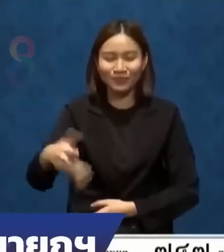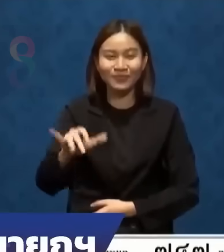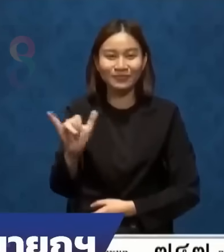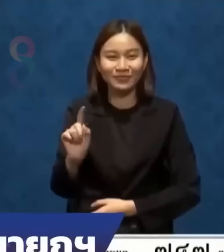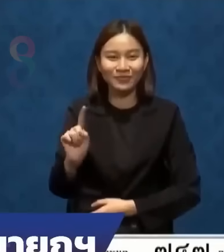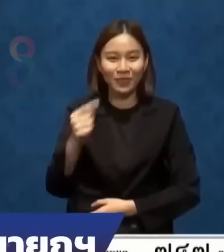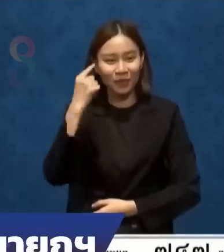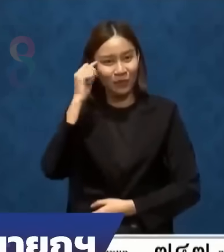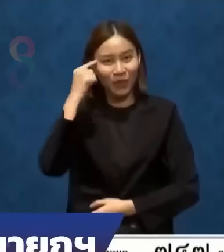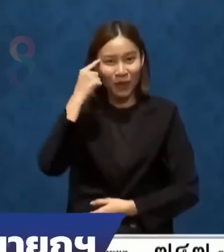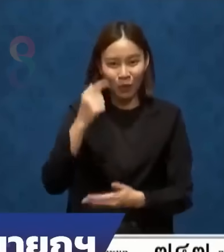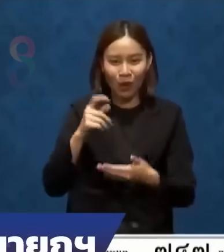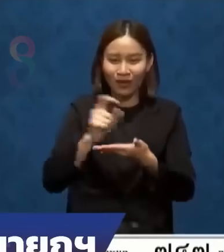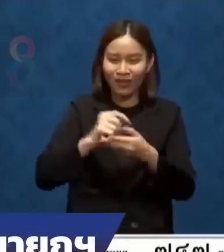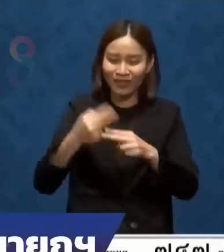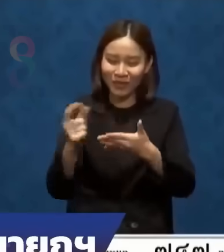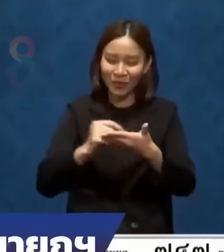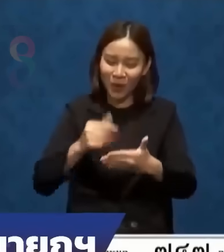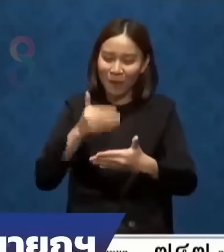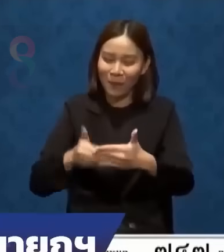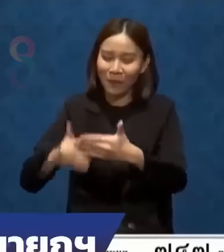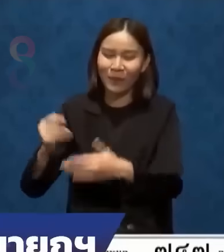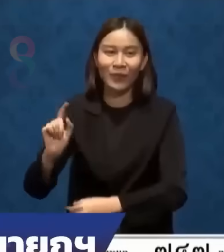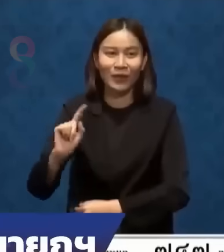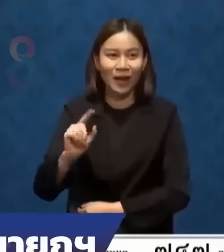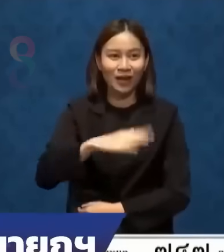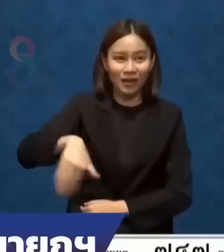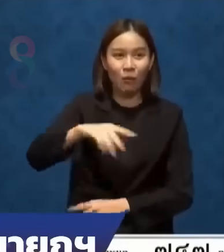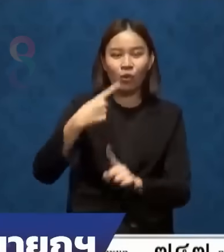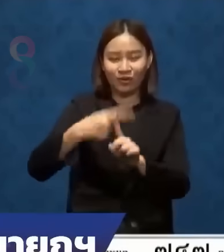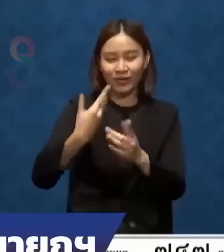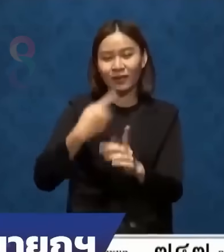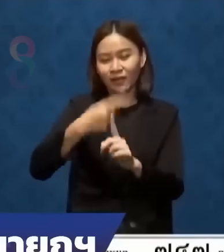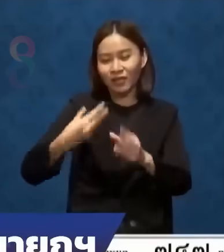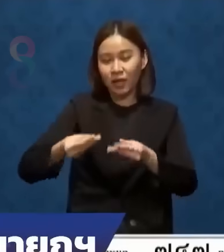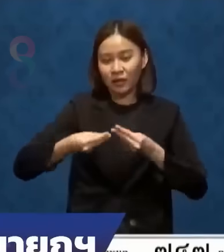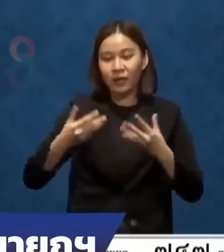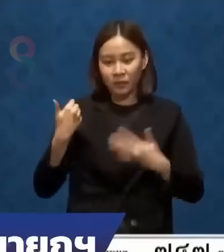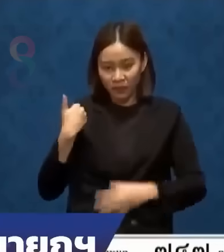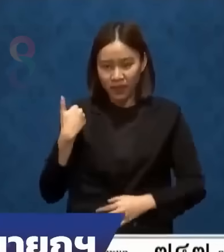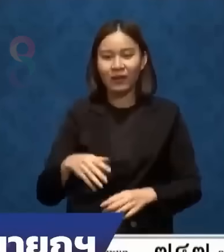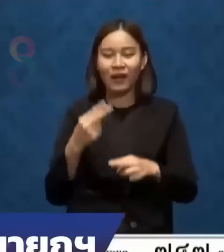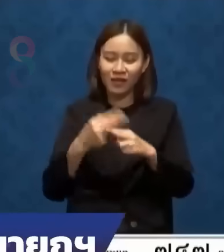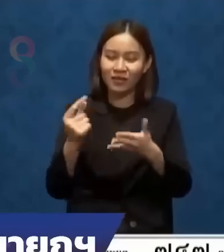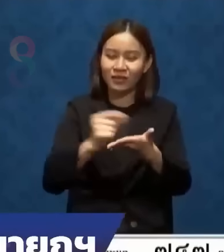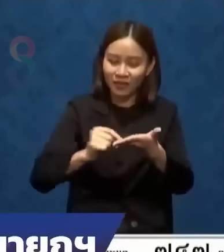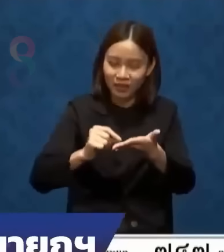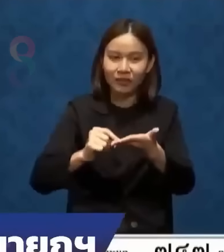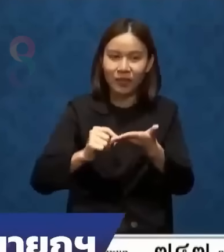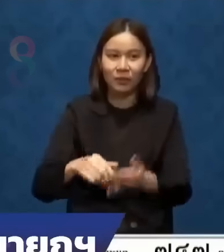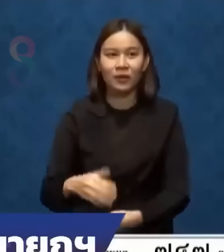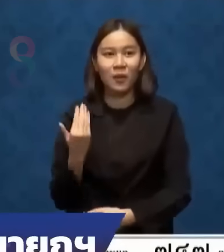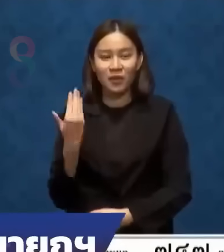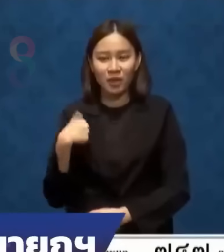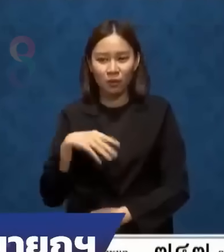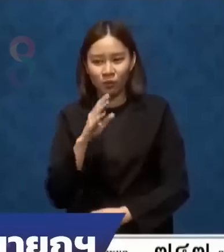ยไม่รู้ว่าติดขัดเรื่องการเซ็นชื่อเข้าประชุมหรือเปล่าก็ทุกคนกินเงินเดือนนะครับอุตส่าห์มาแล้วเนี่ยฮะก็เซ็นชื่อแล้วเมื่อกี้ผมได้กระซิ